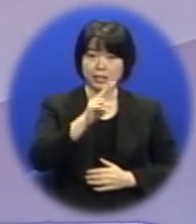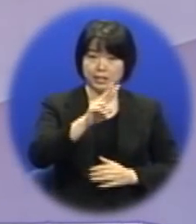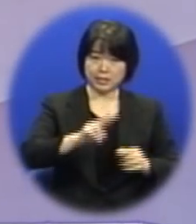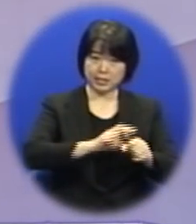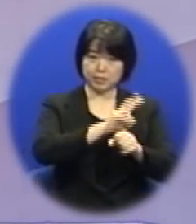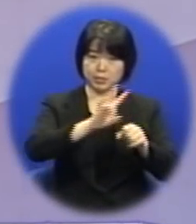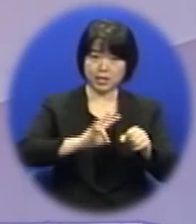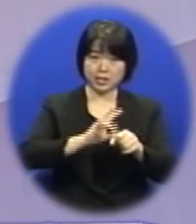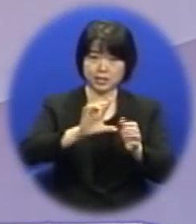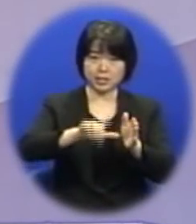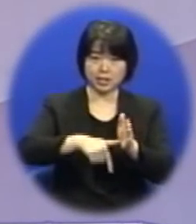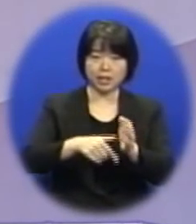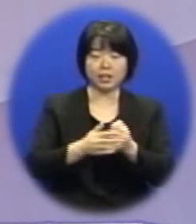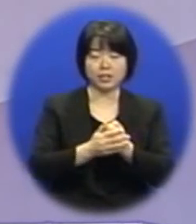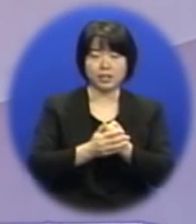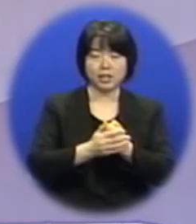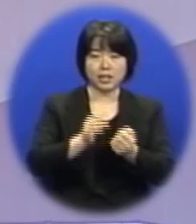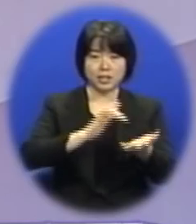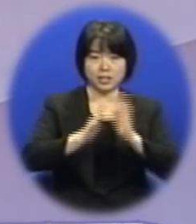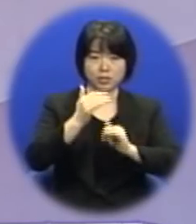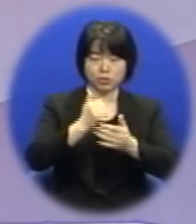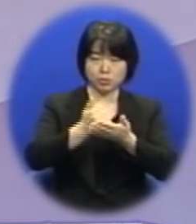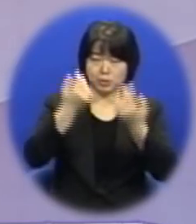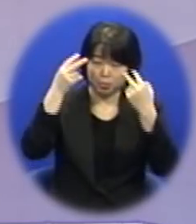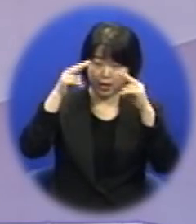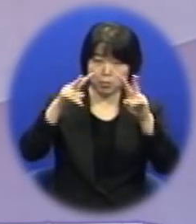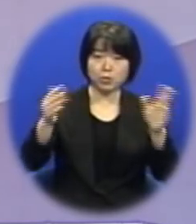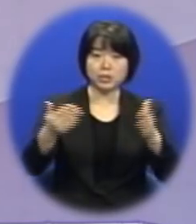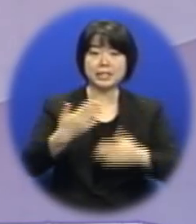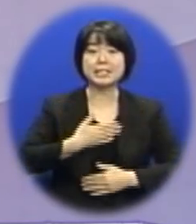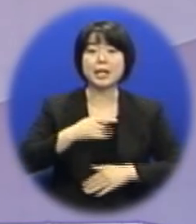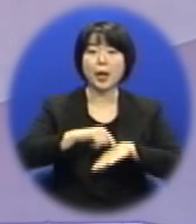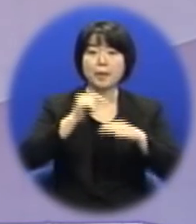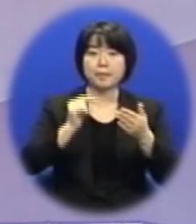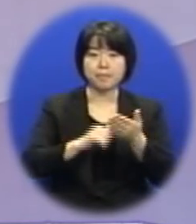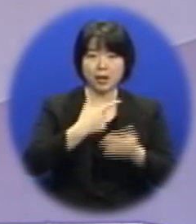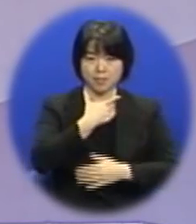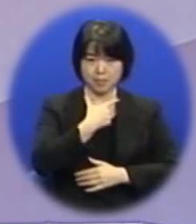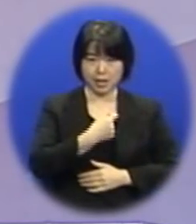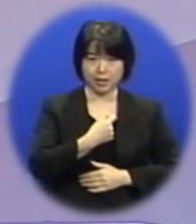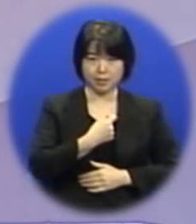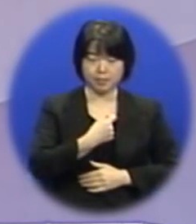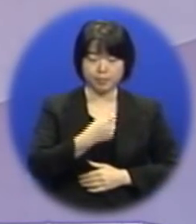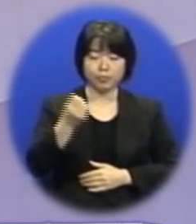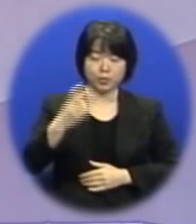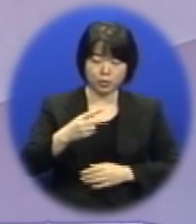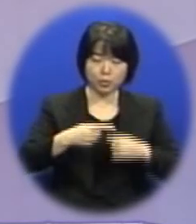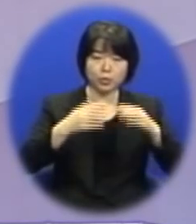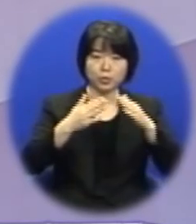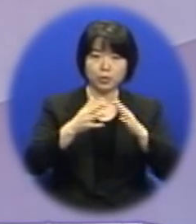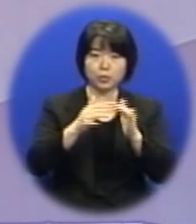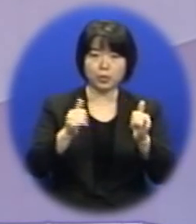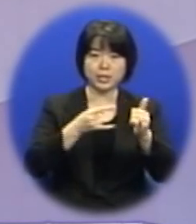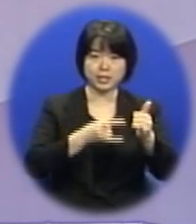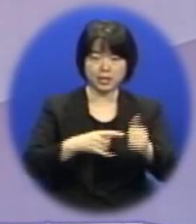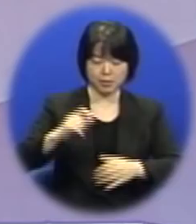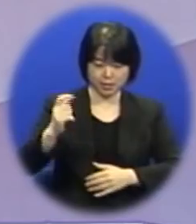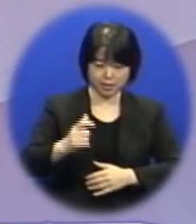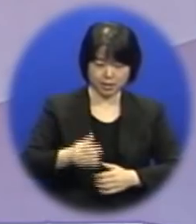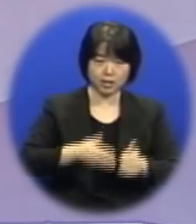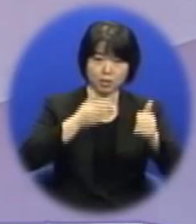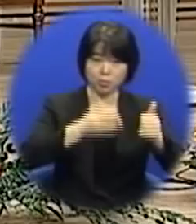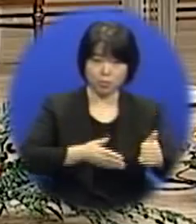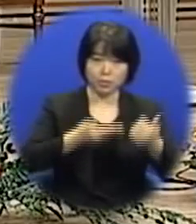24시간 예수님을 바라보는 일이 저의 마음의 갈망이고, 그리고 교우들에게 그렇게 아주 간곡하게